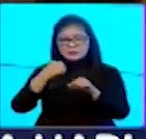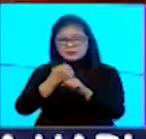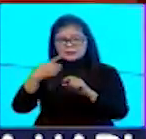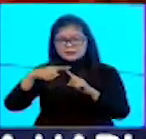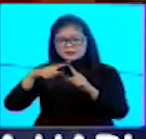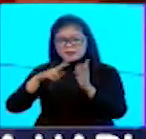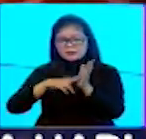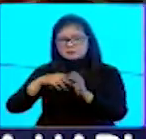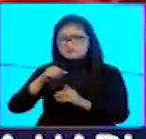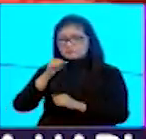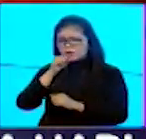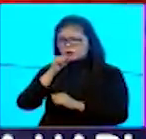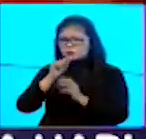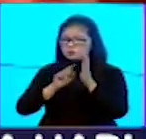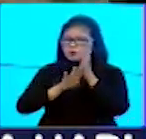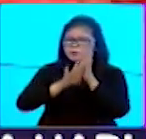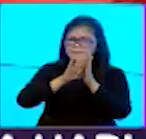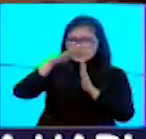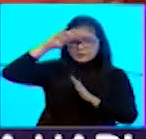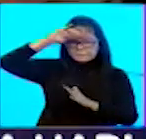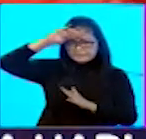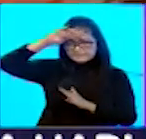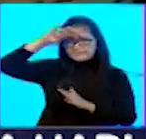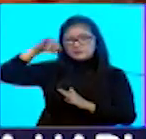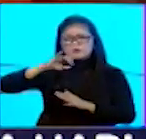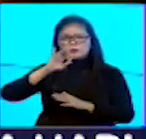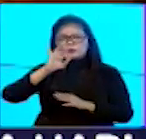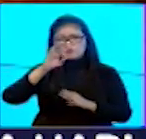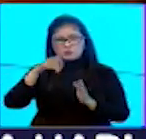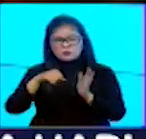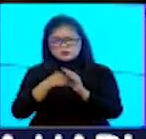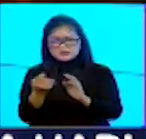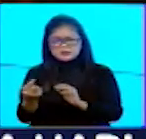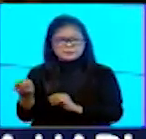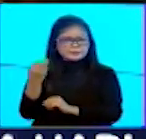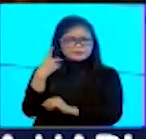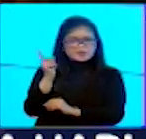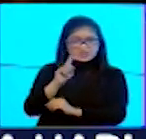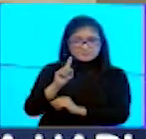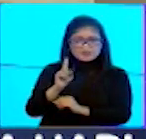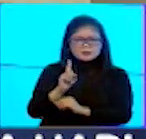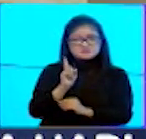5 hari. Puji terpapar COVID-19 diduga dari pasien OTG yang dirawatnya saat bertugas.